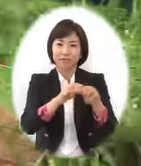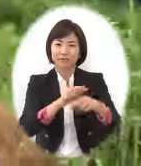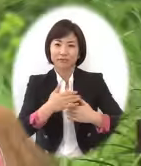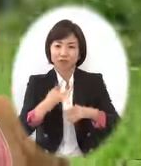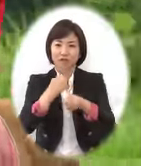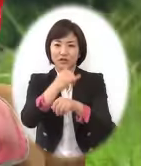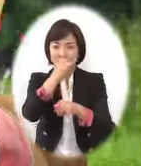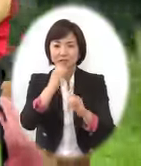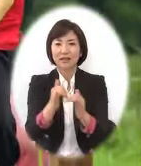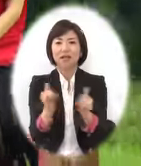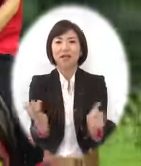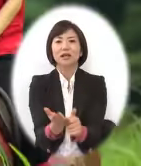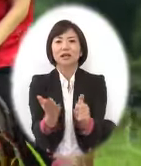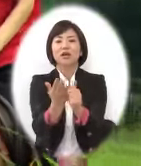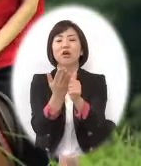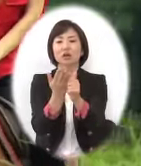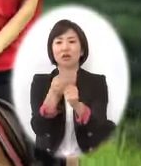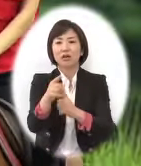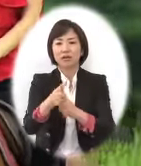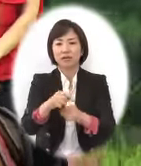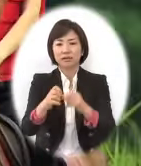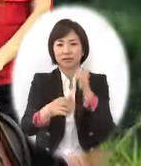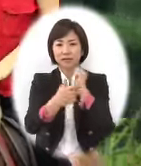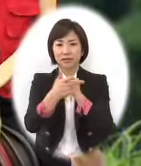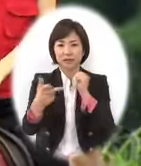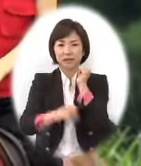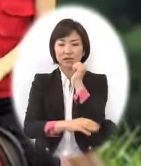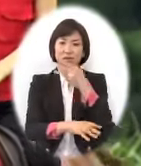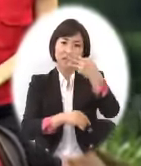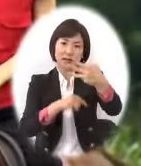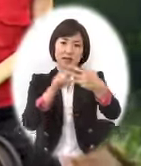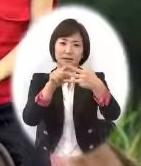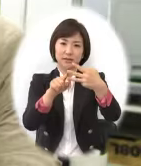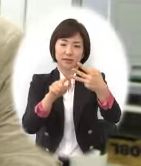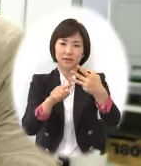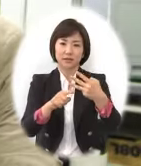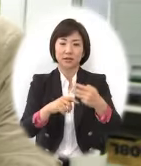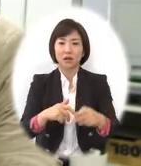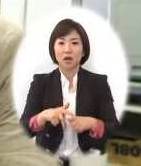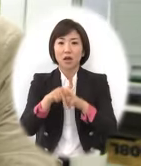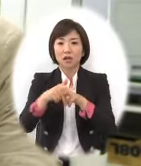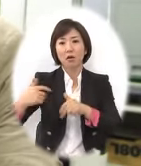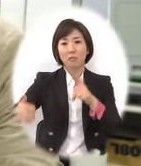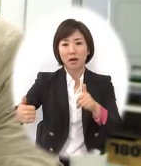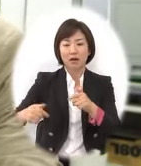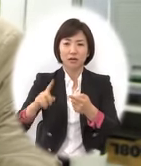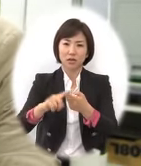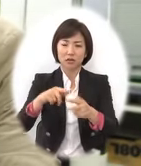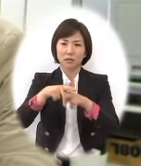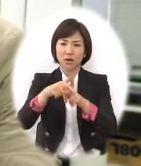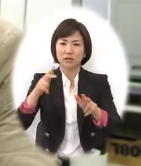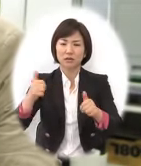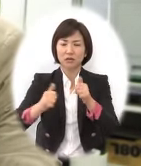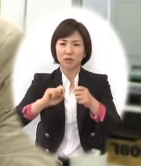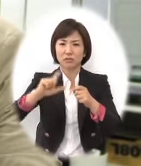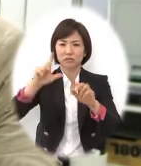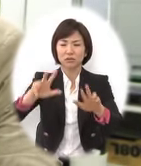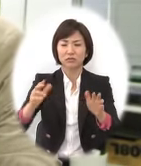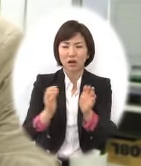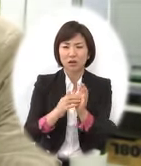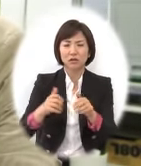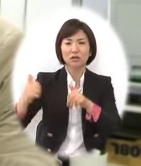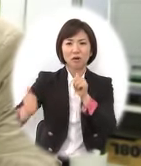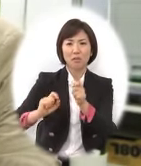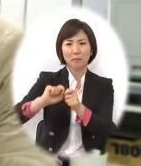양성하는 시스템의 큰 기조는 그 세 가지로 볼 수 있습니다. 경마 부분은 말산업이 이제까지 경마 위주의 편중이